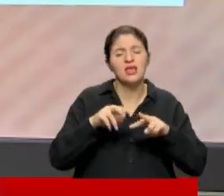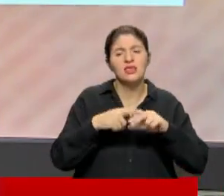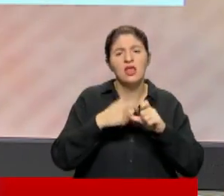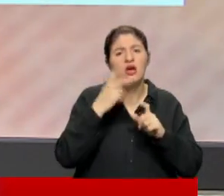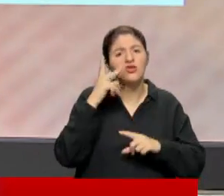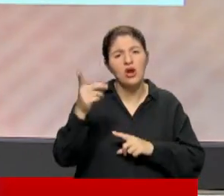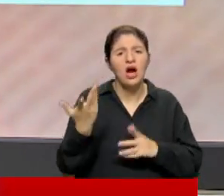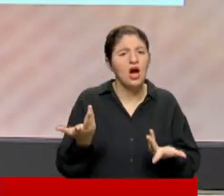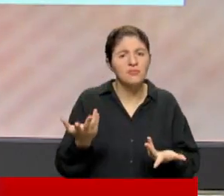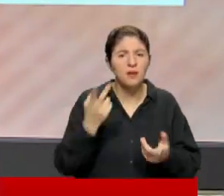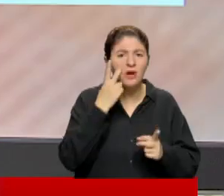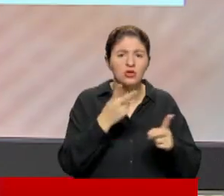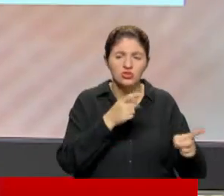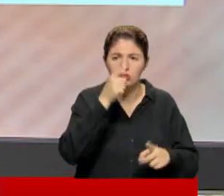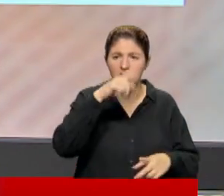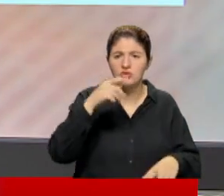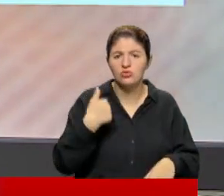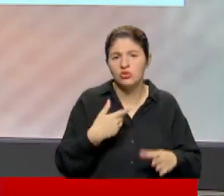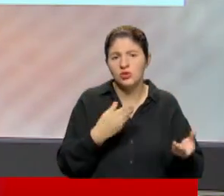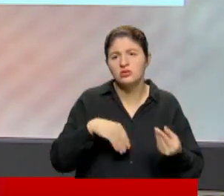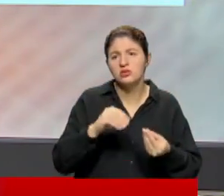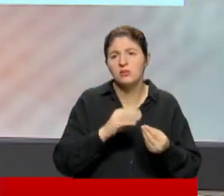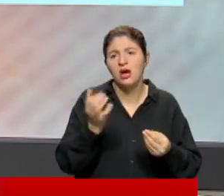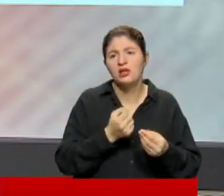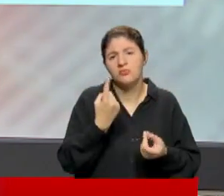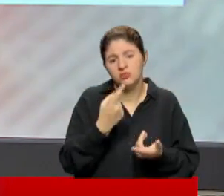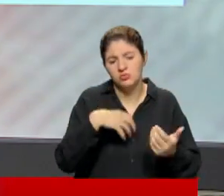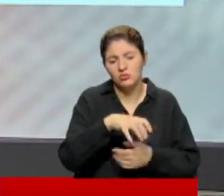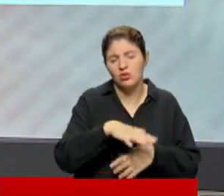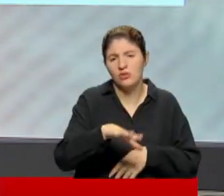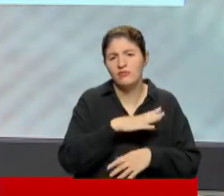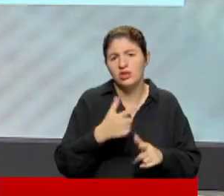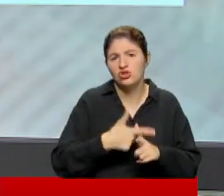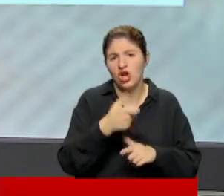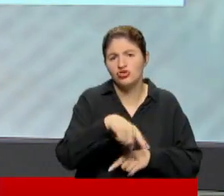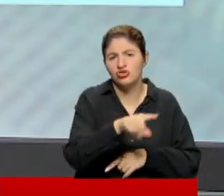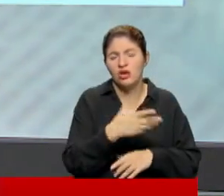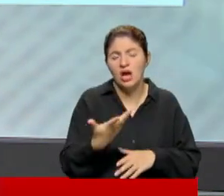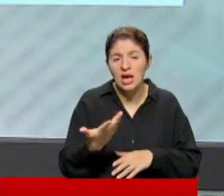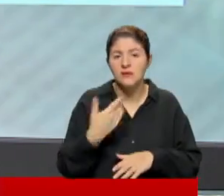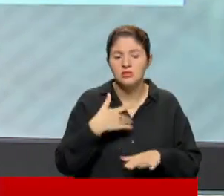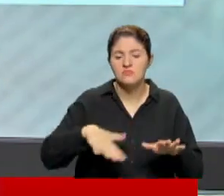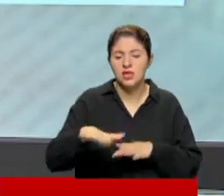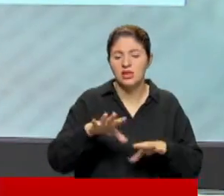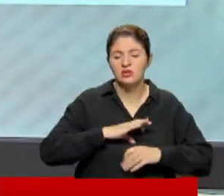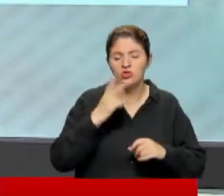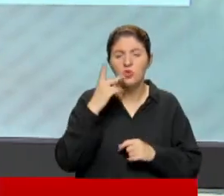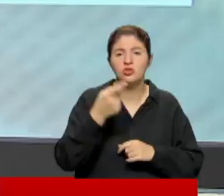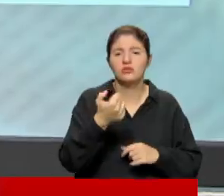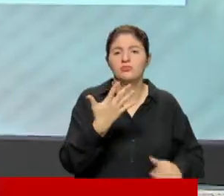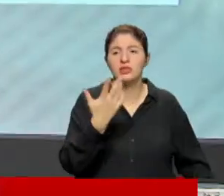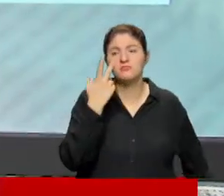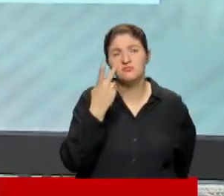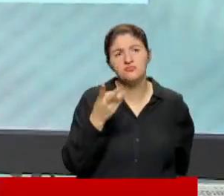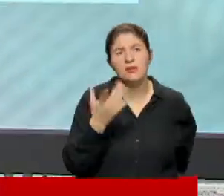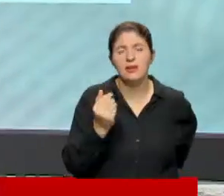ama bakıyorsunuz tüik'e göre de zam alan bir kesim kiracı Biz baz etkisiyle % 665 seviyesinde